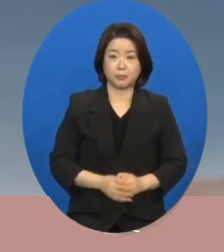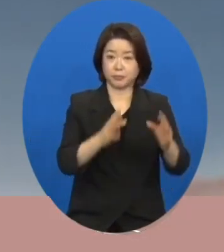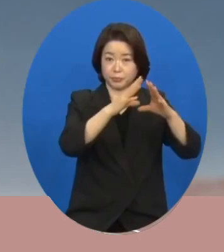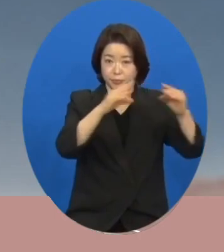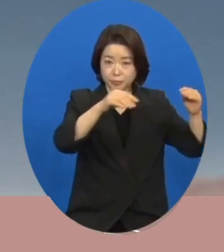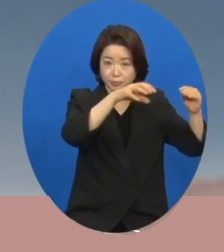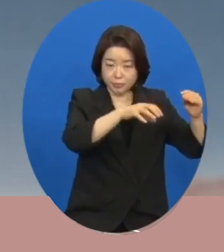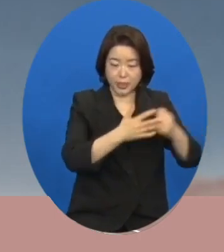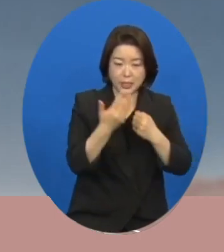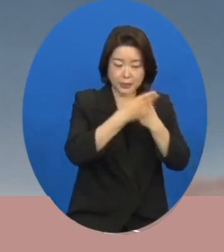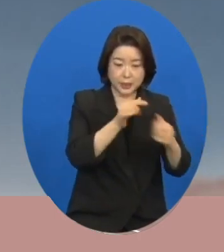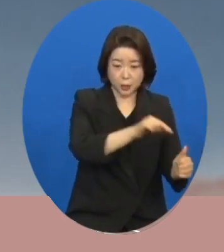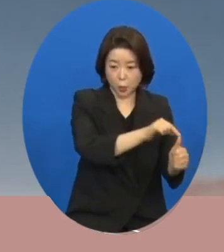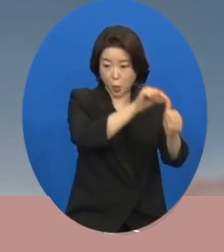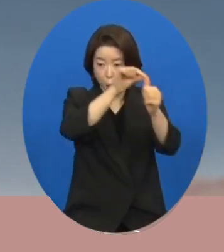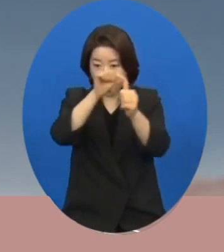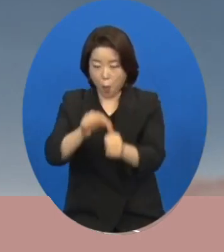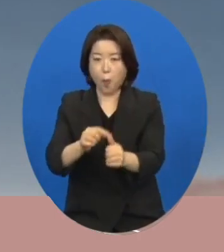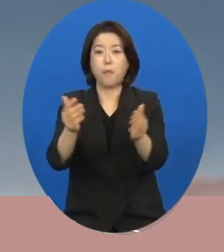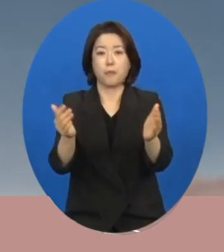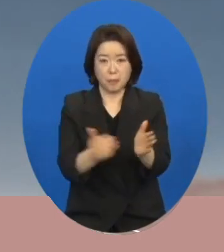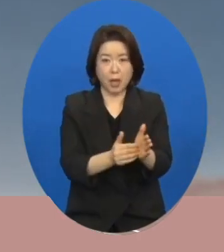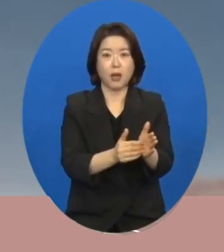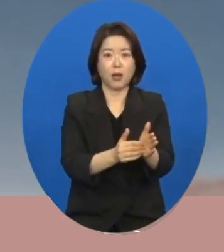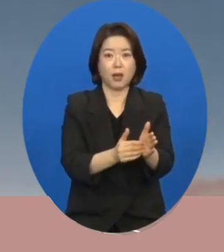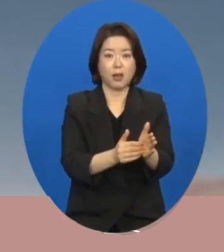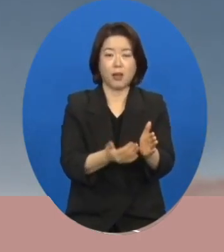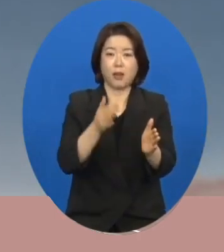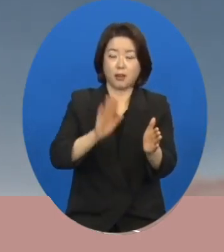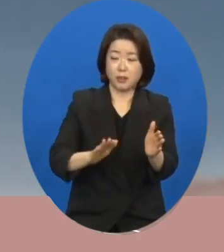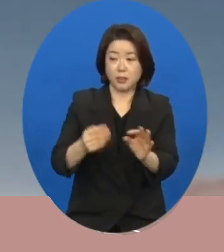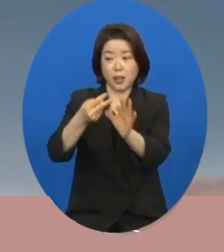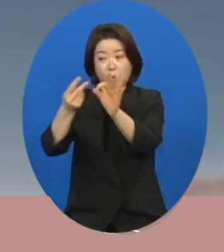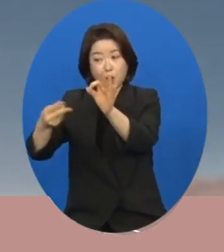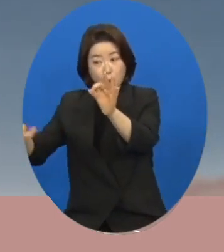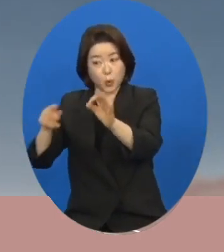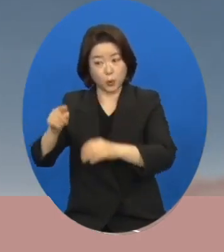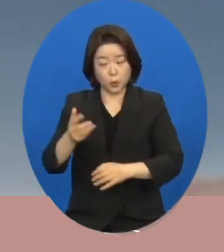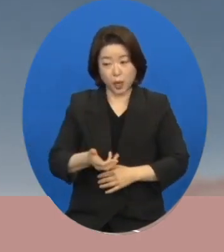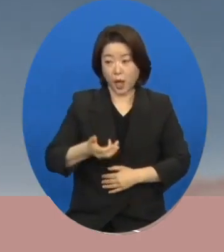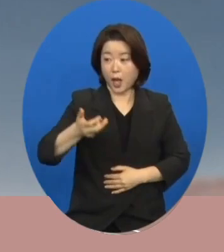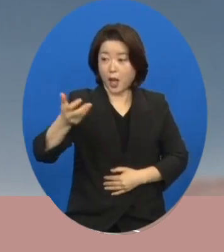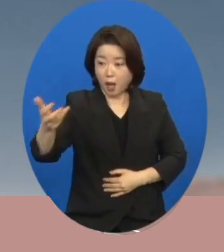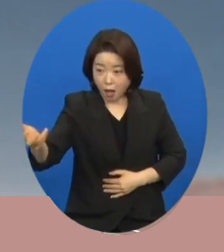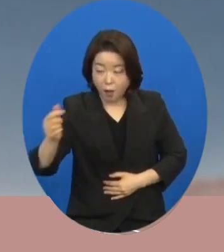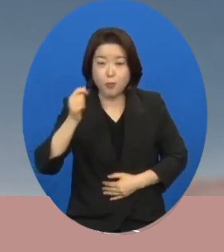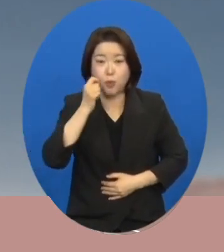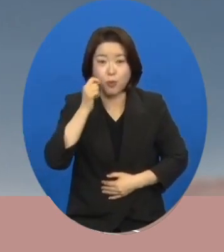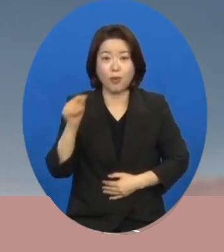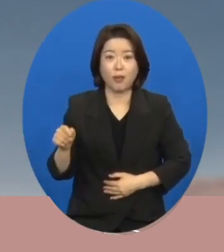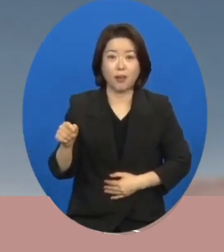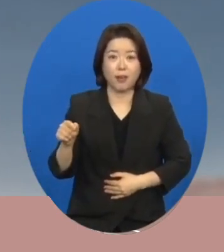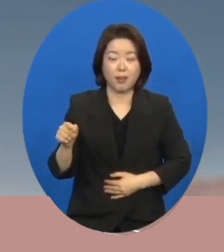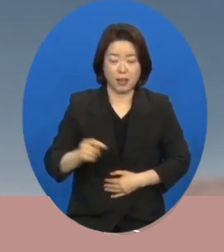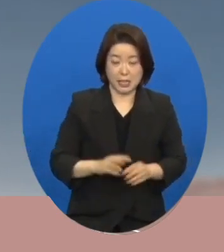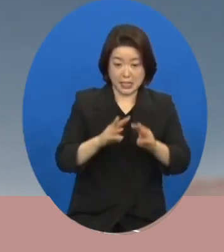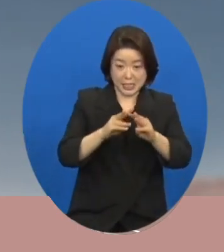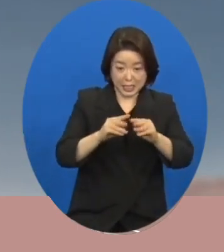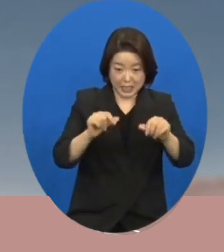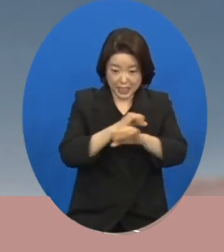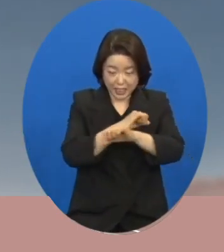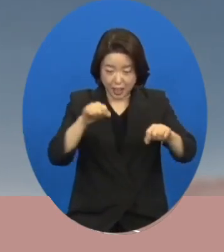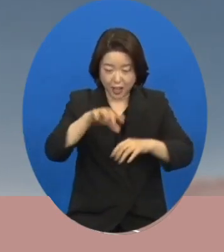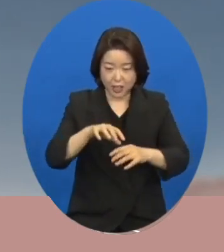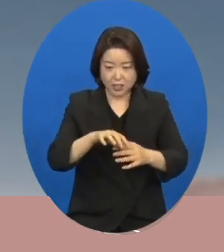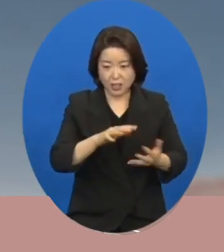애굽에서 은혜로 건짐을 받았습니다 근데 요단강의 건너가지 못하고 광야에서 죽고 맙니다